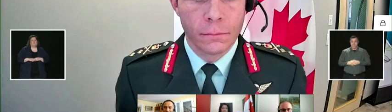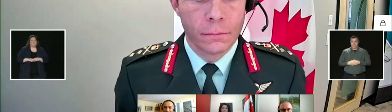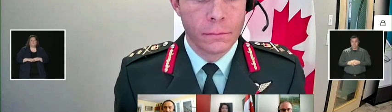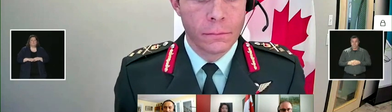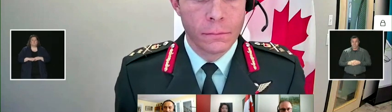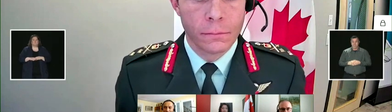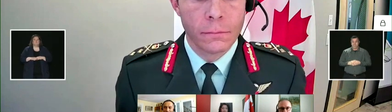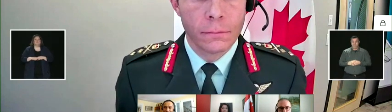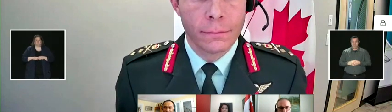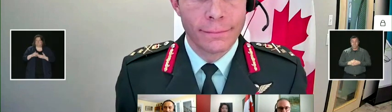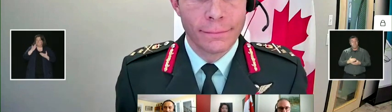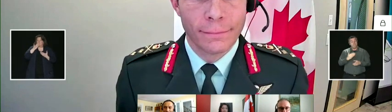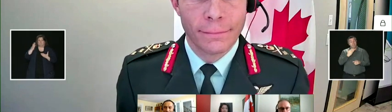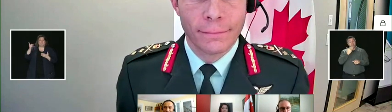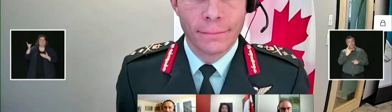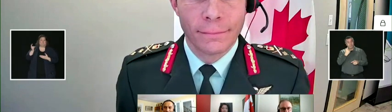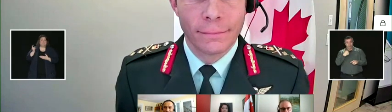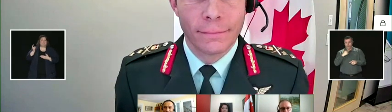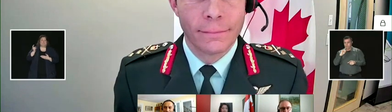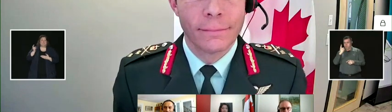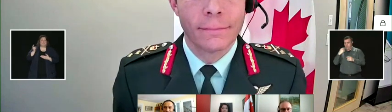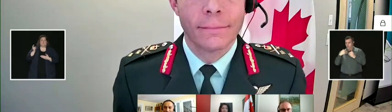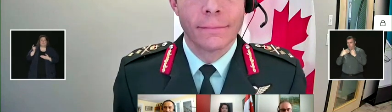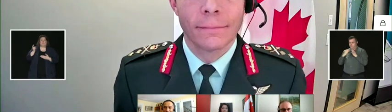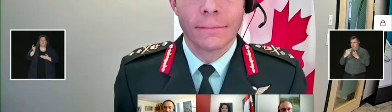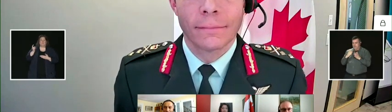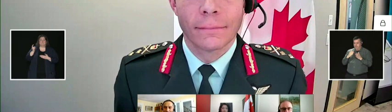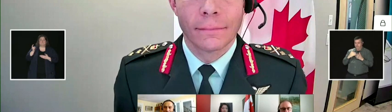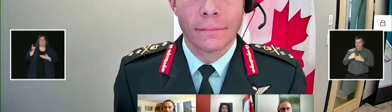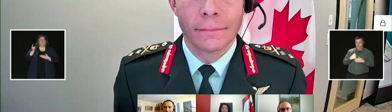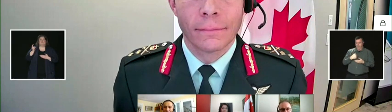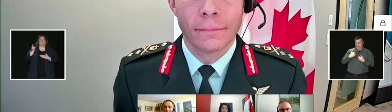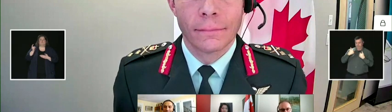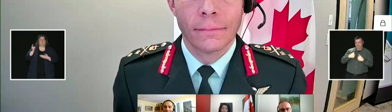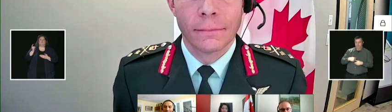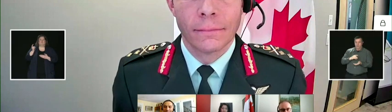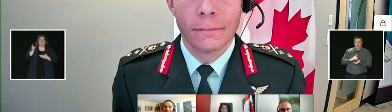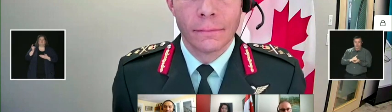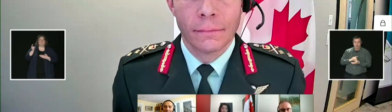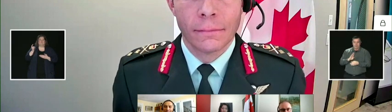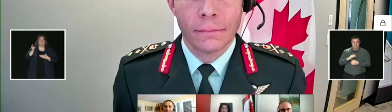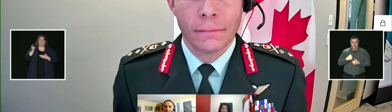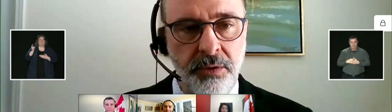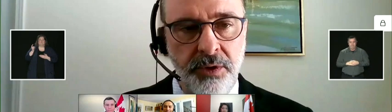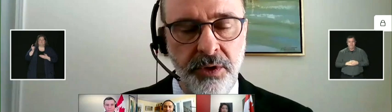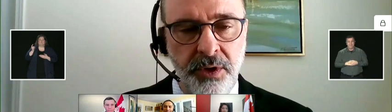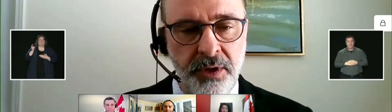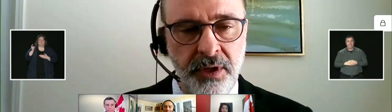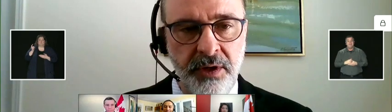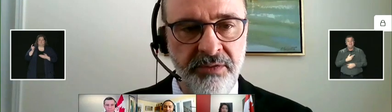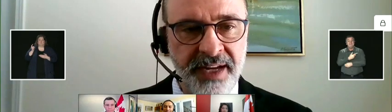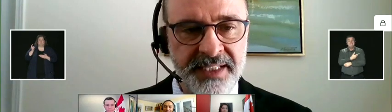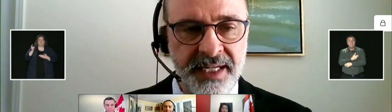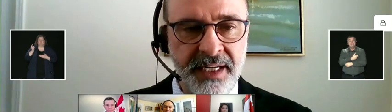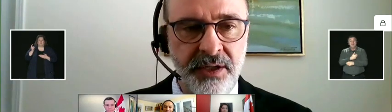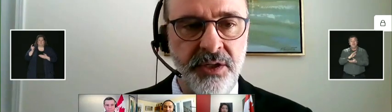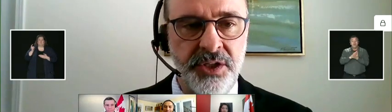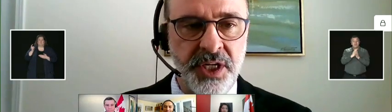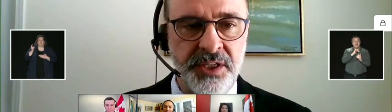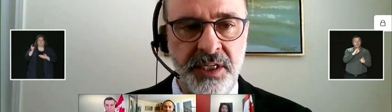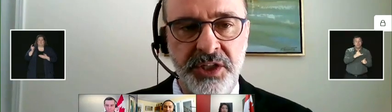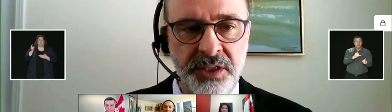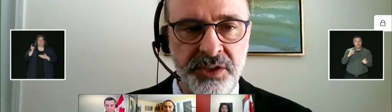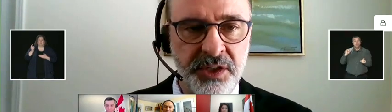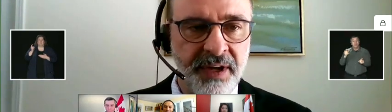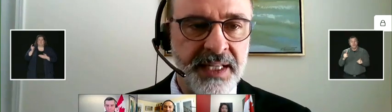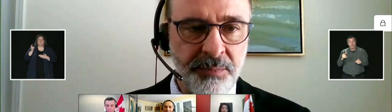Merci pour la question. Donc, je vais commencer ici, c'est le Dr Berthiaume. Donc, le vaccin de